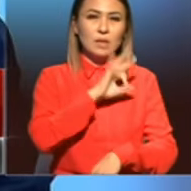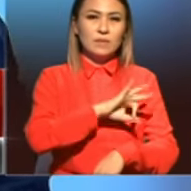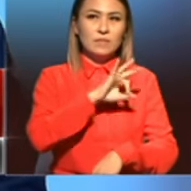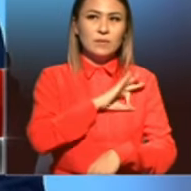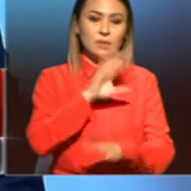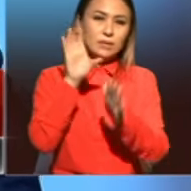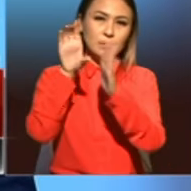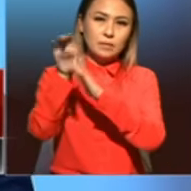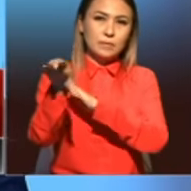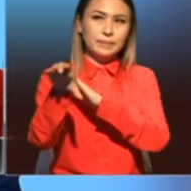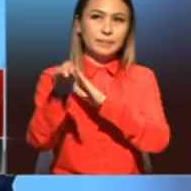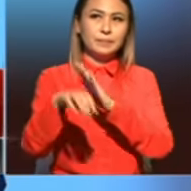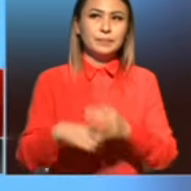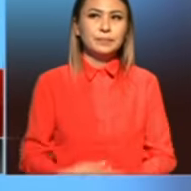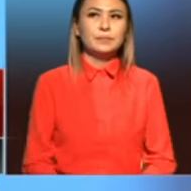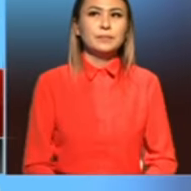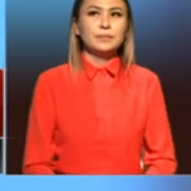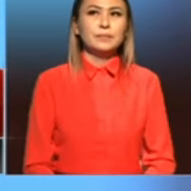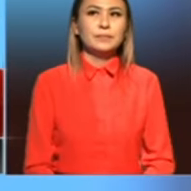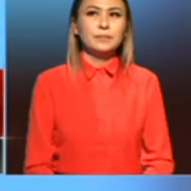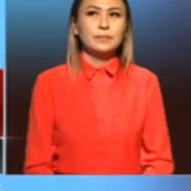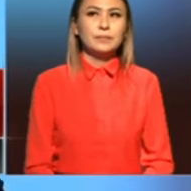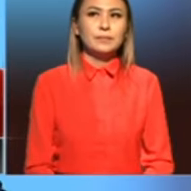салады, жаңағы